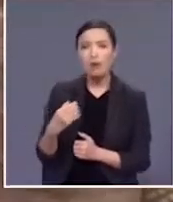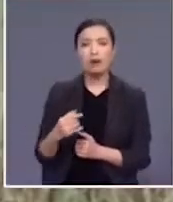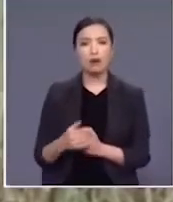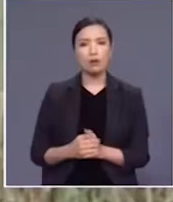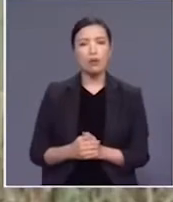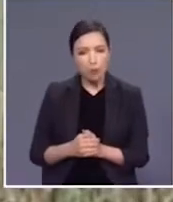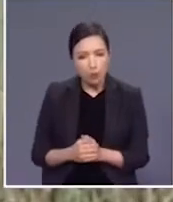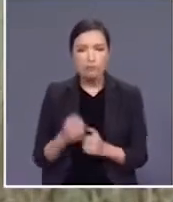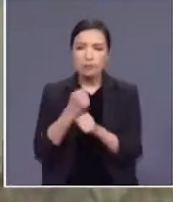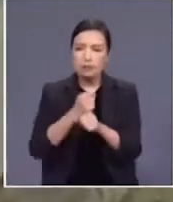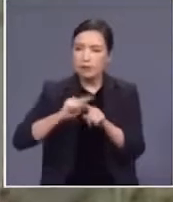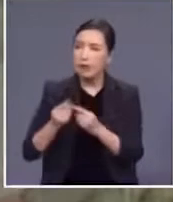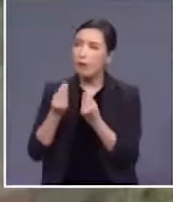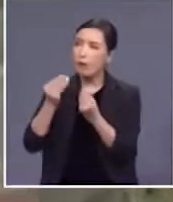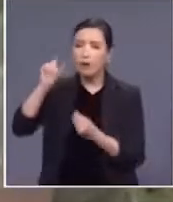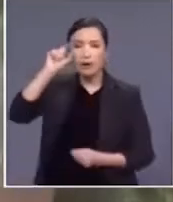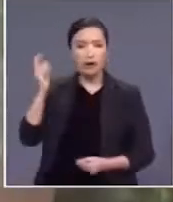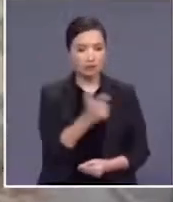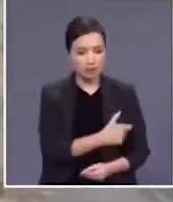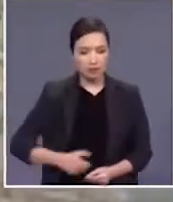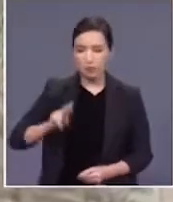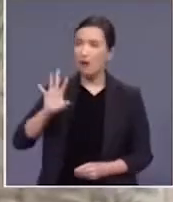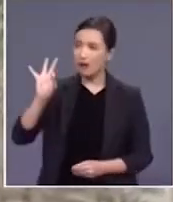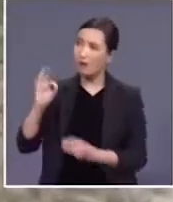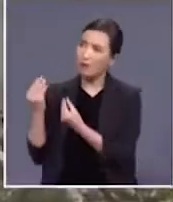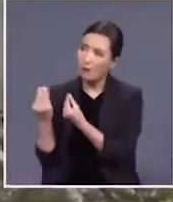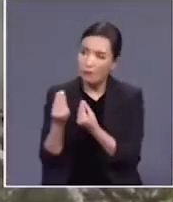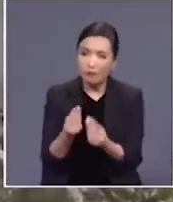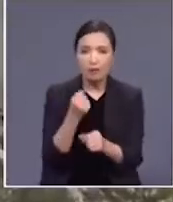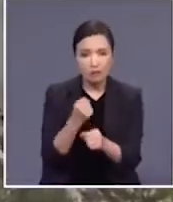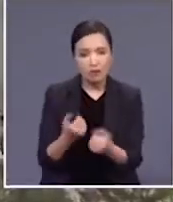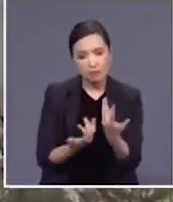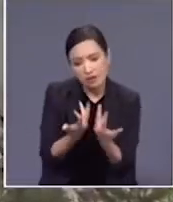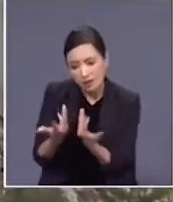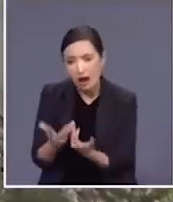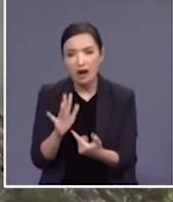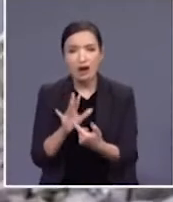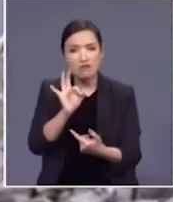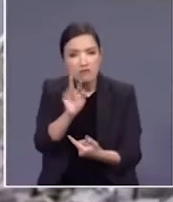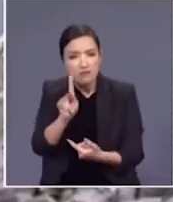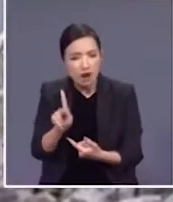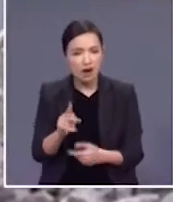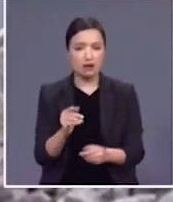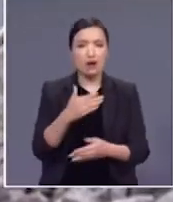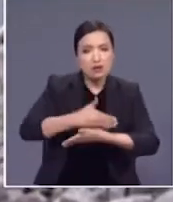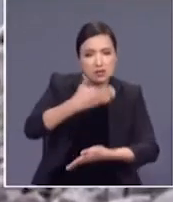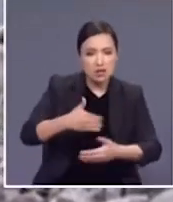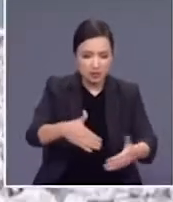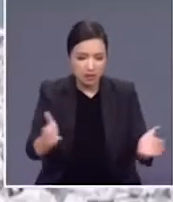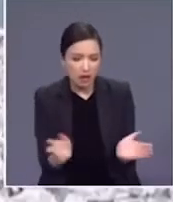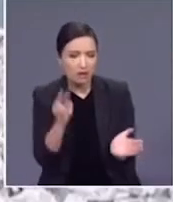าสู่การปฏิบัติให้สมบูรณ์ในทุกพื้นที่นะครับการปลูกหญ้าแฝกการตรวจสอบอ่างเก็บน้ำเขื่อนกั้นน้ำนะ